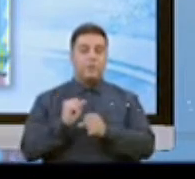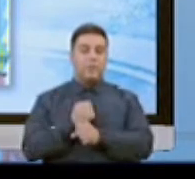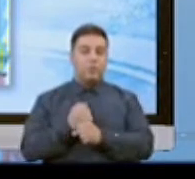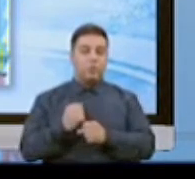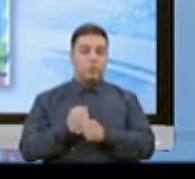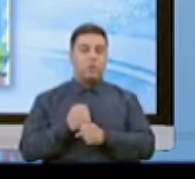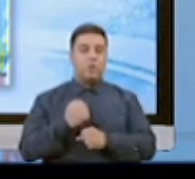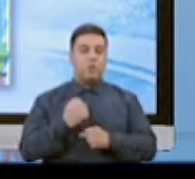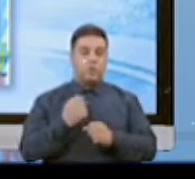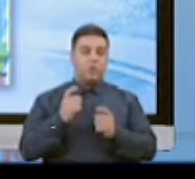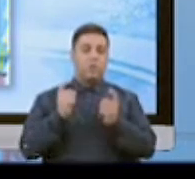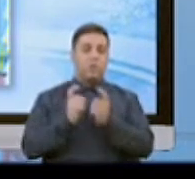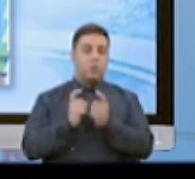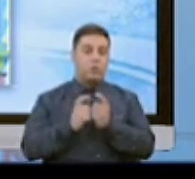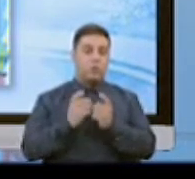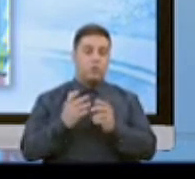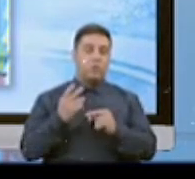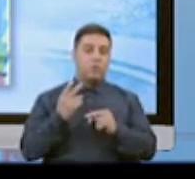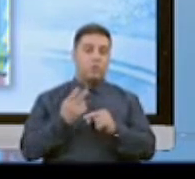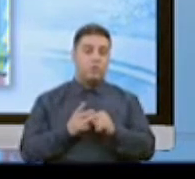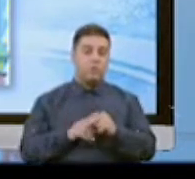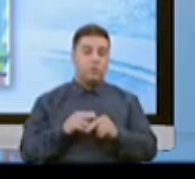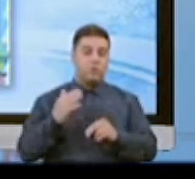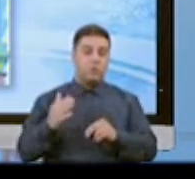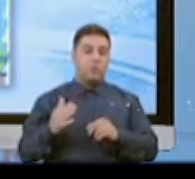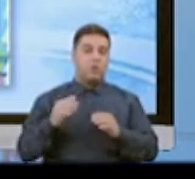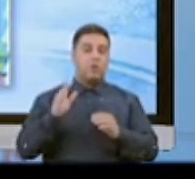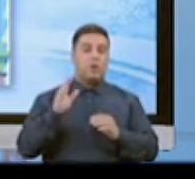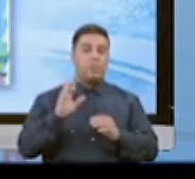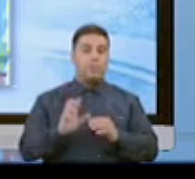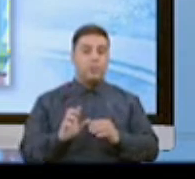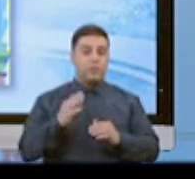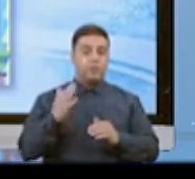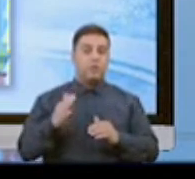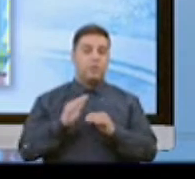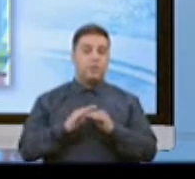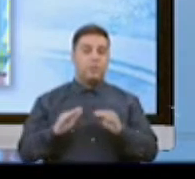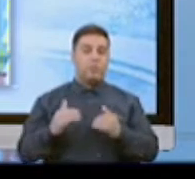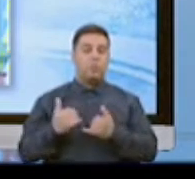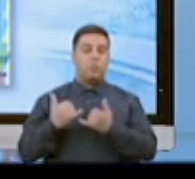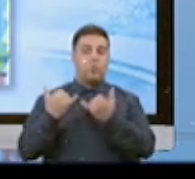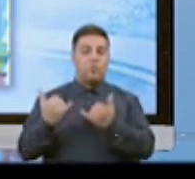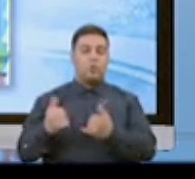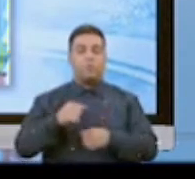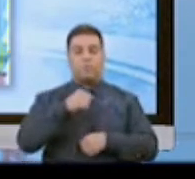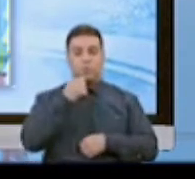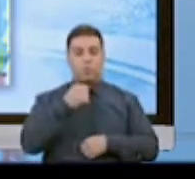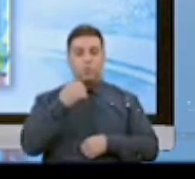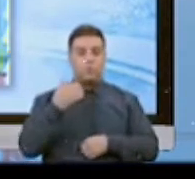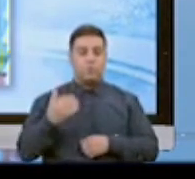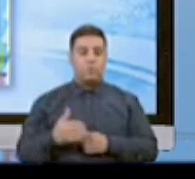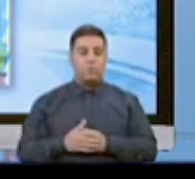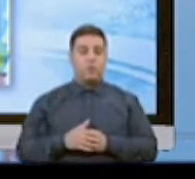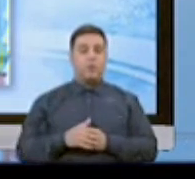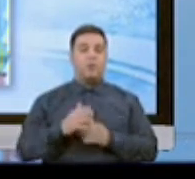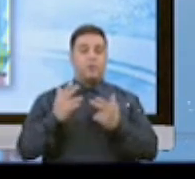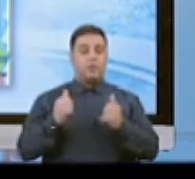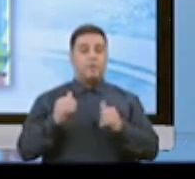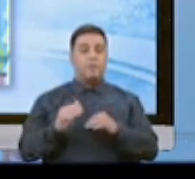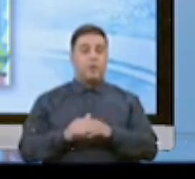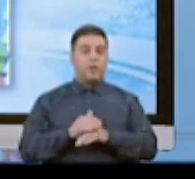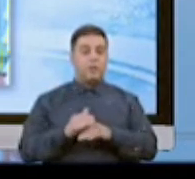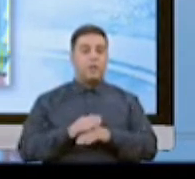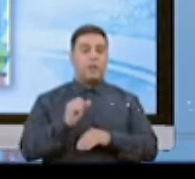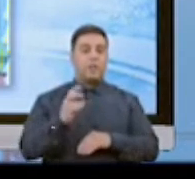дерутся, ругаются. На второй картинке под номером Б ребенок уступает взрослому. Молодцы!